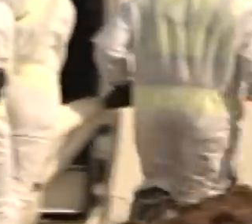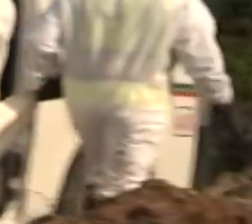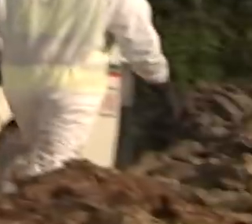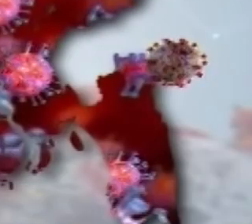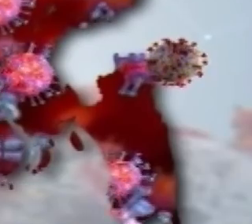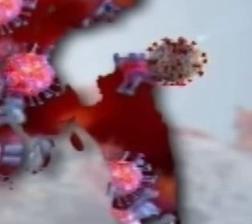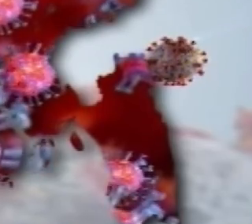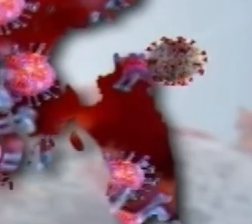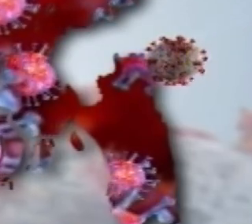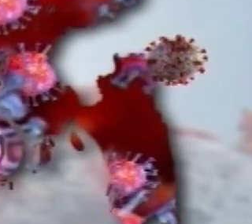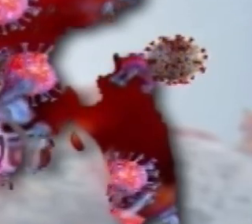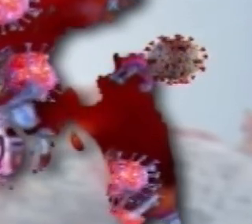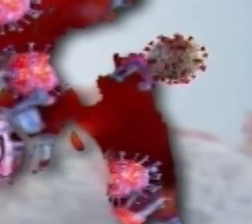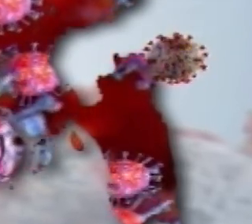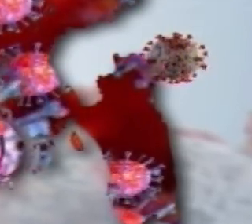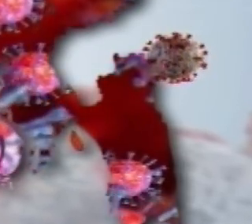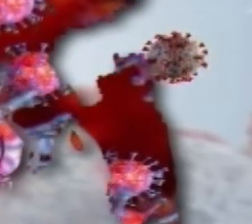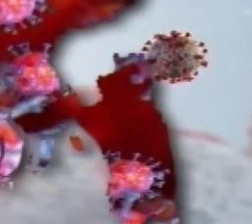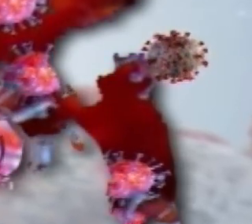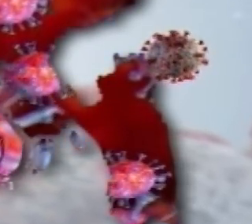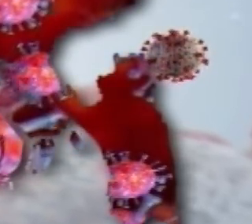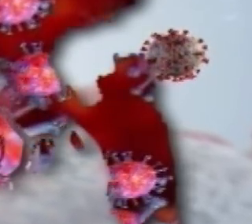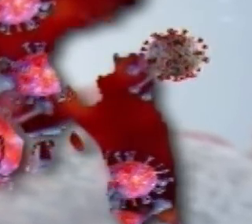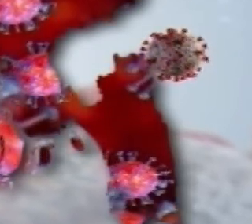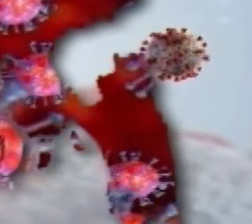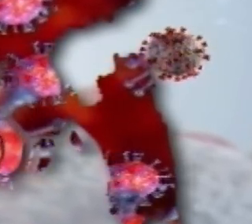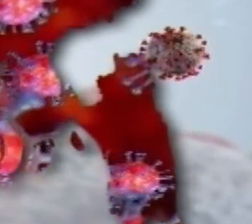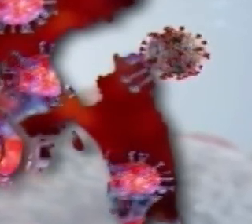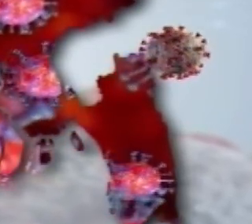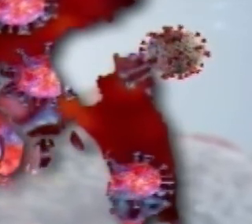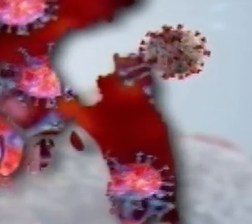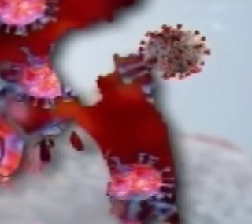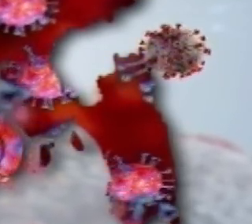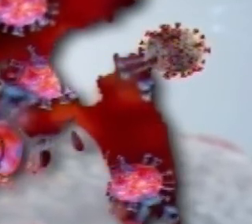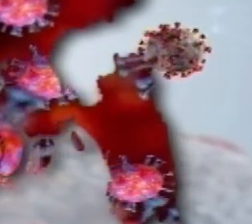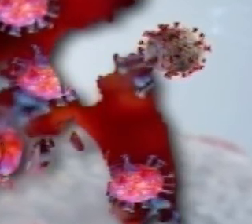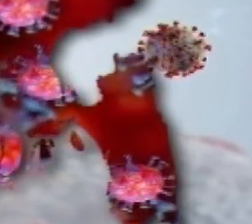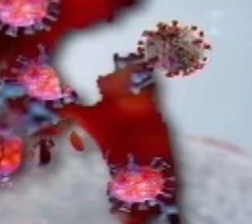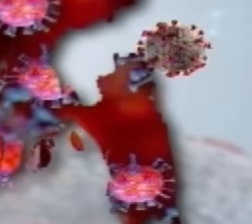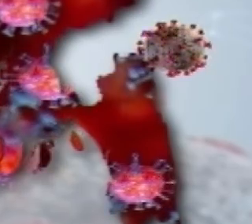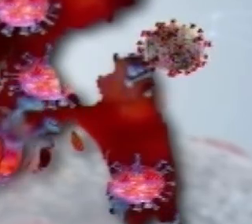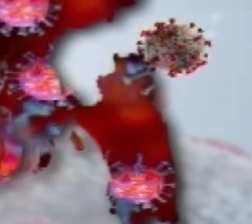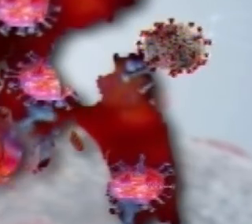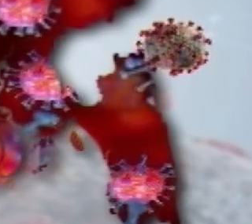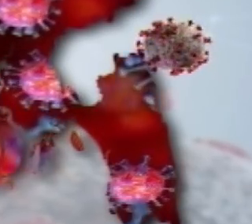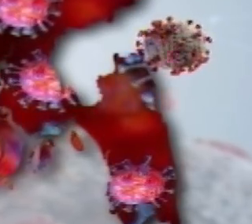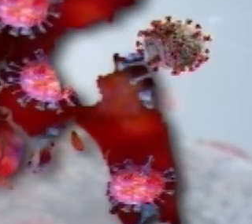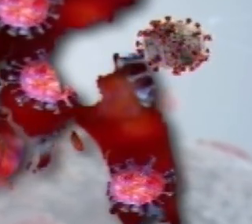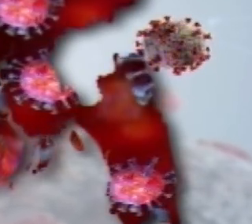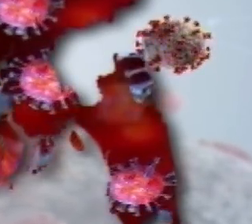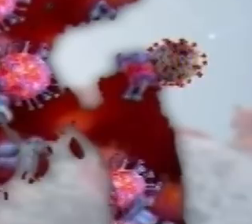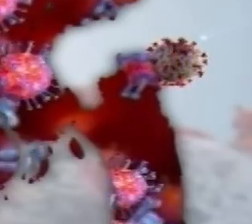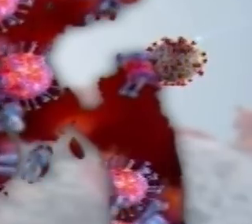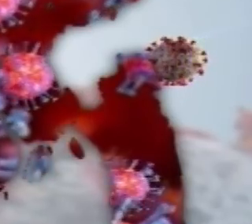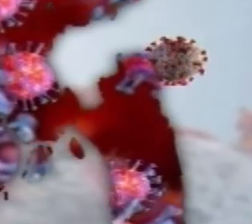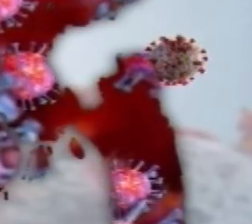আক্রান্তের পাশাপাশি বাড়ছে মৃতের সংখ্যাও। একদিনে মৃতের নতুন রেকর্ড, গত 24 ঘন্টায় 53 জন। ঢাকা